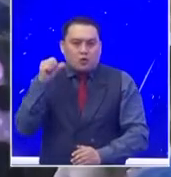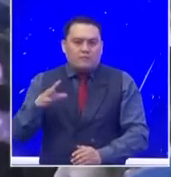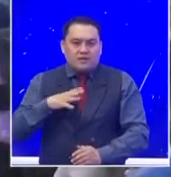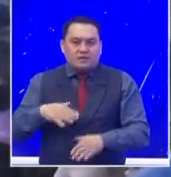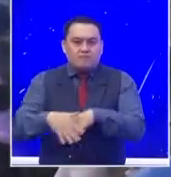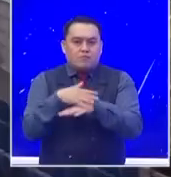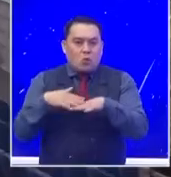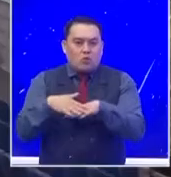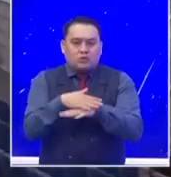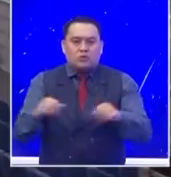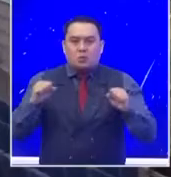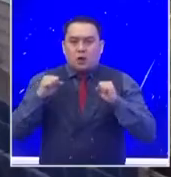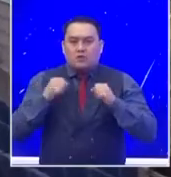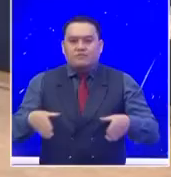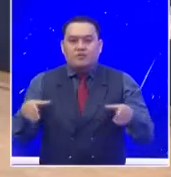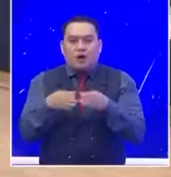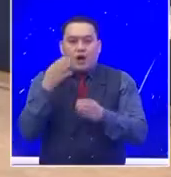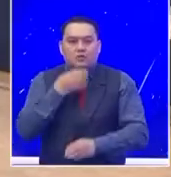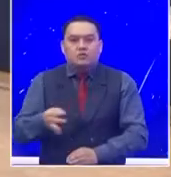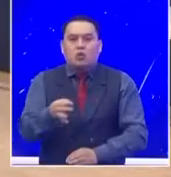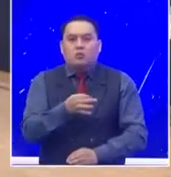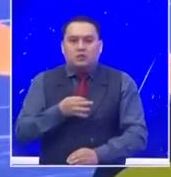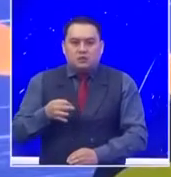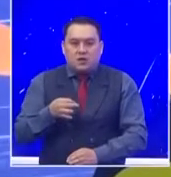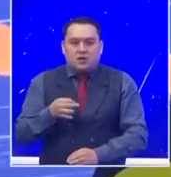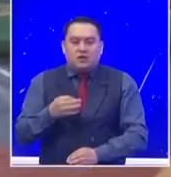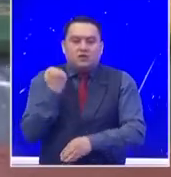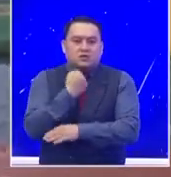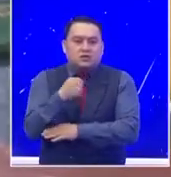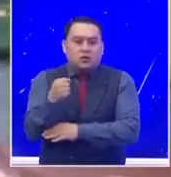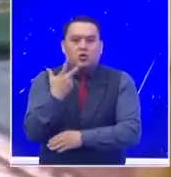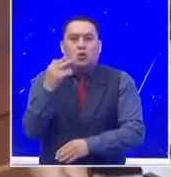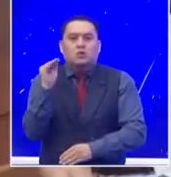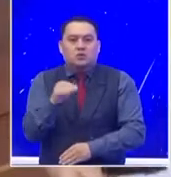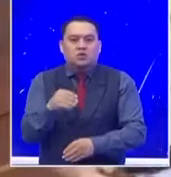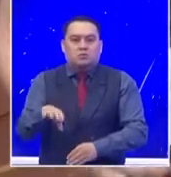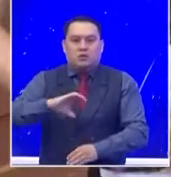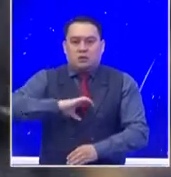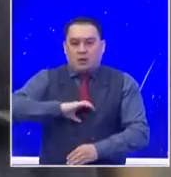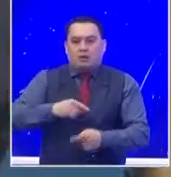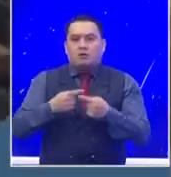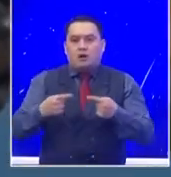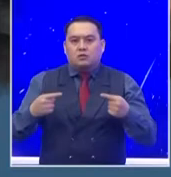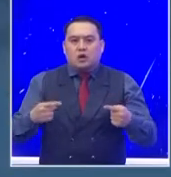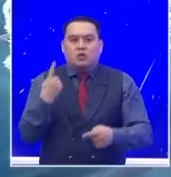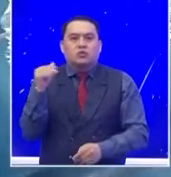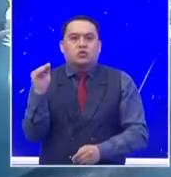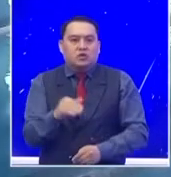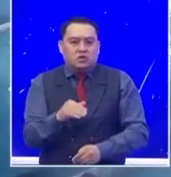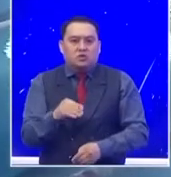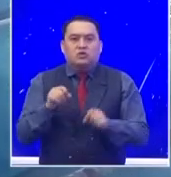насыщенным для спортивные дружины алматинской области завоёвана около 3000 медалей из них около 1 тысячи